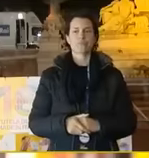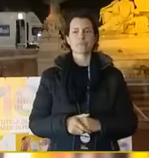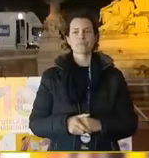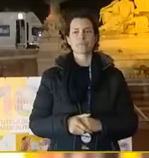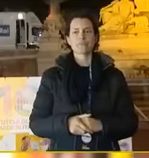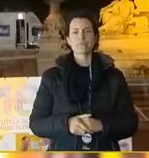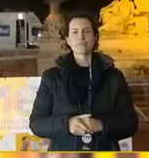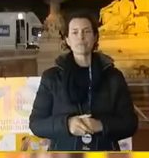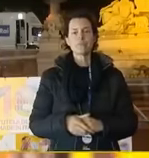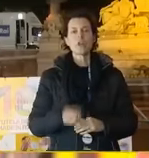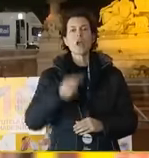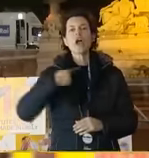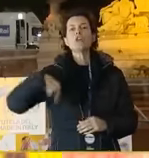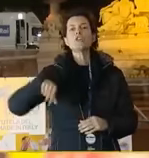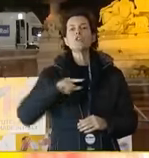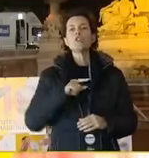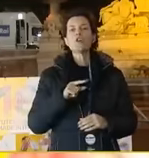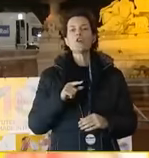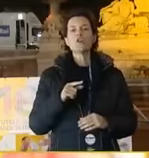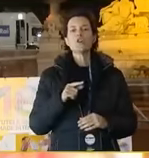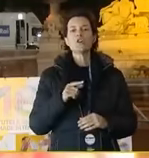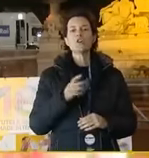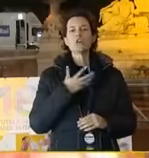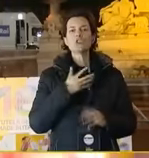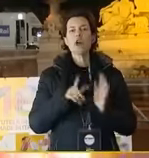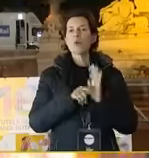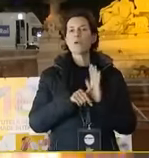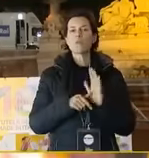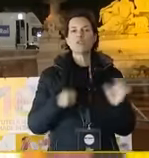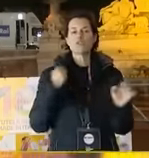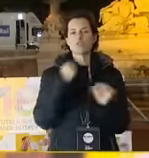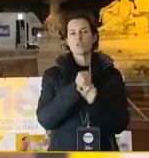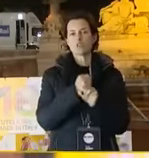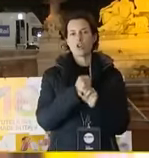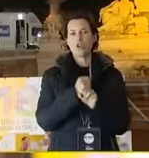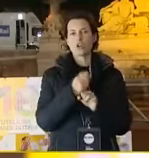Noi ci troviamo davanti a un momento storico, abbiamo